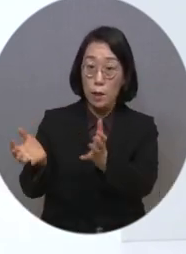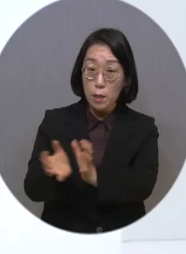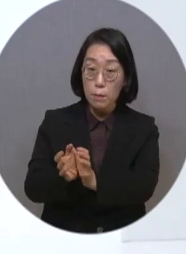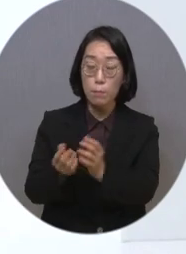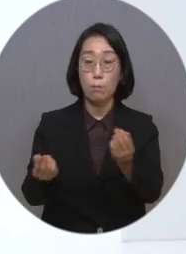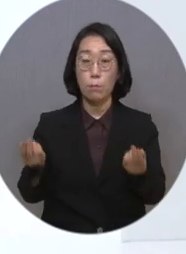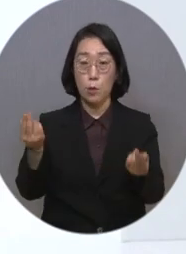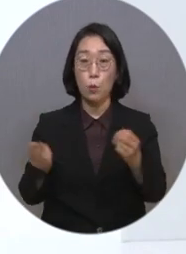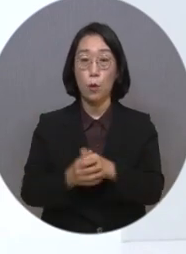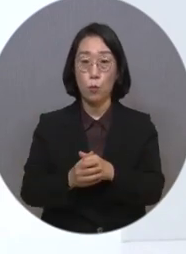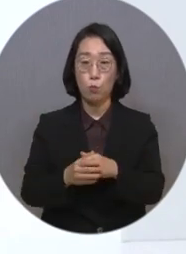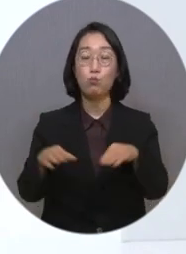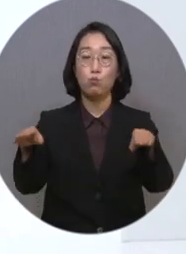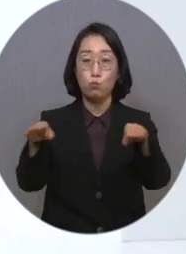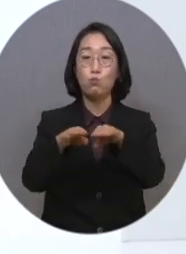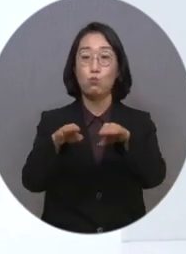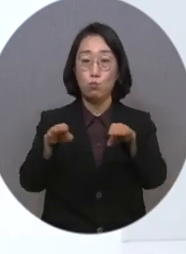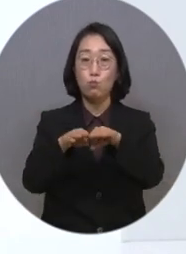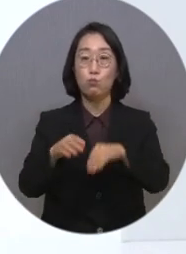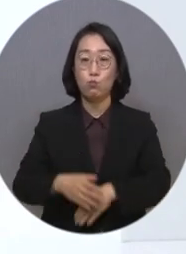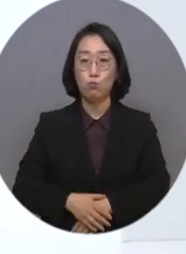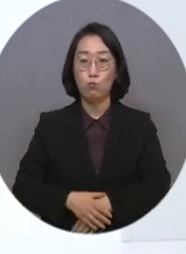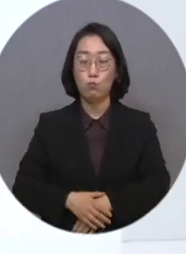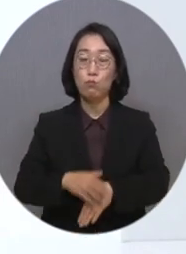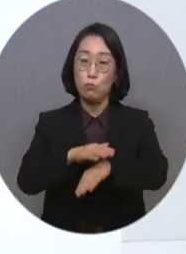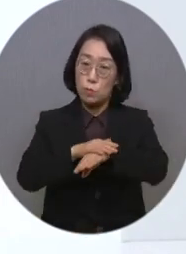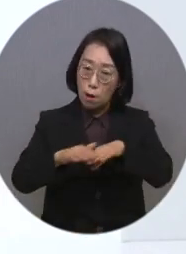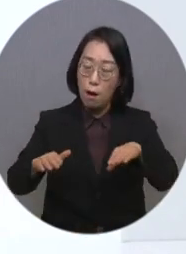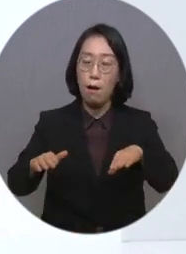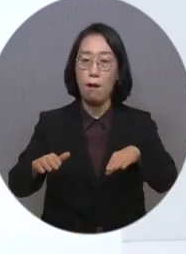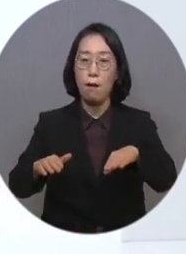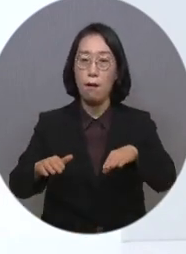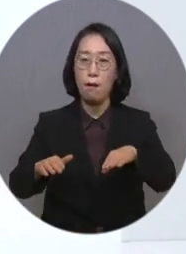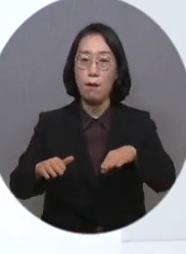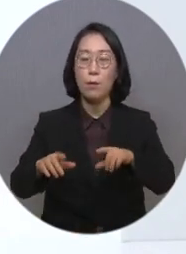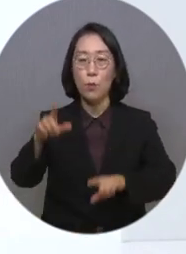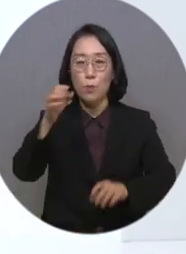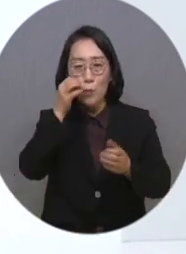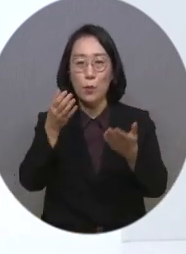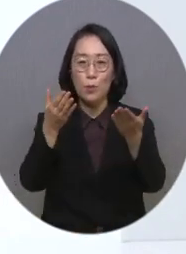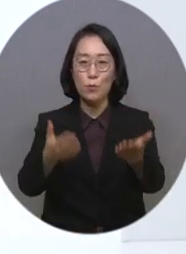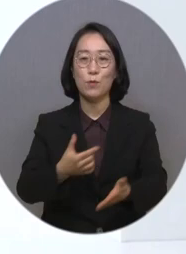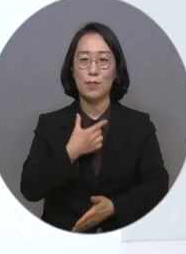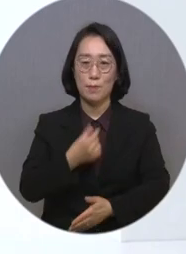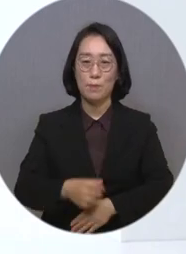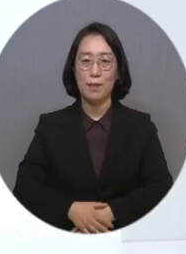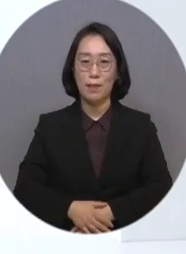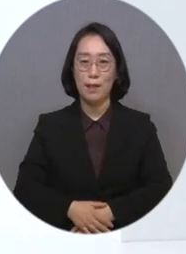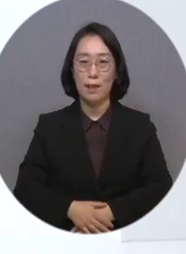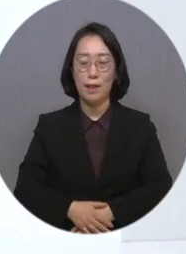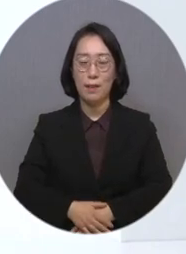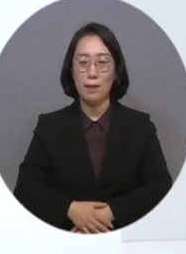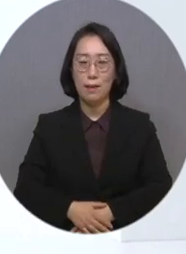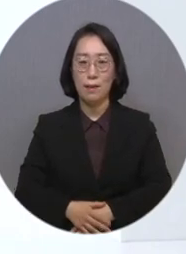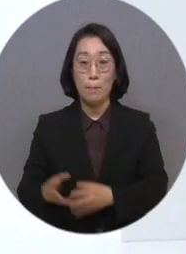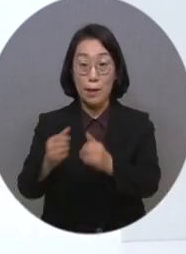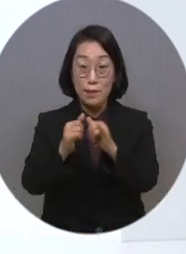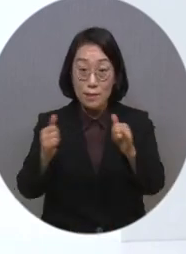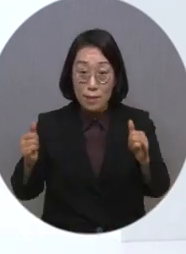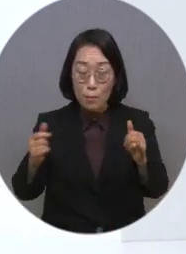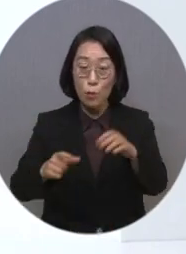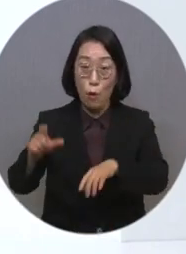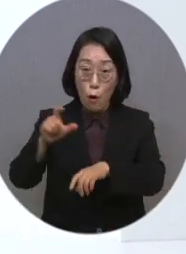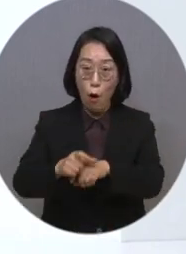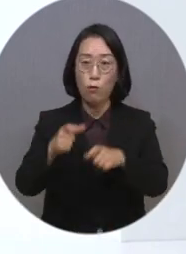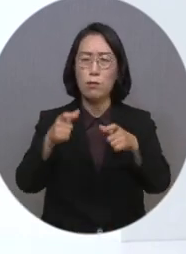합창단들과 비교했을 때도 굉장히 손색 없는 그런 합창단이 됐으면 좋겠습니다. 이번 기회에 많은 무대들이 생겨서